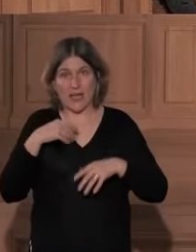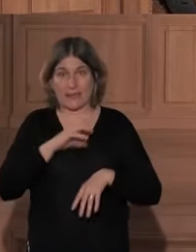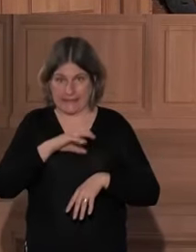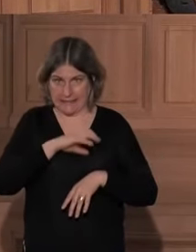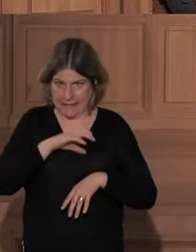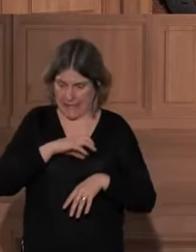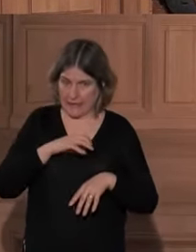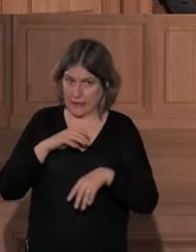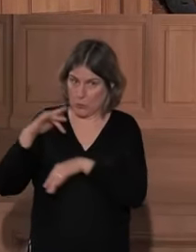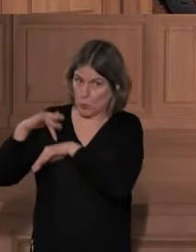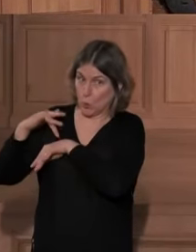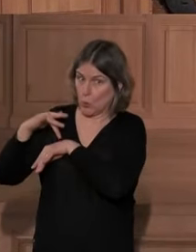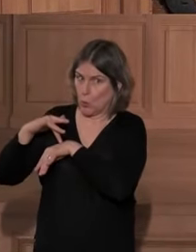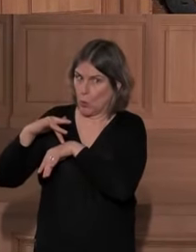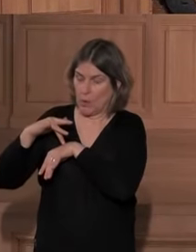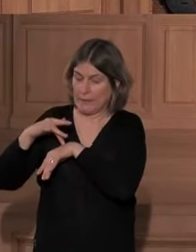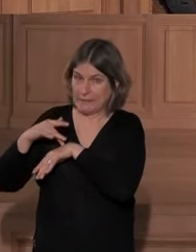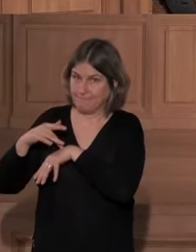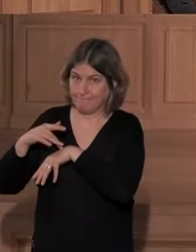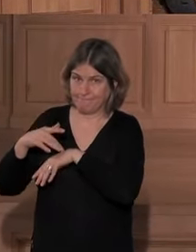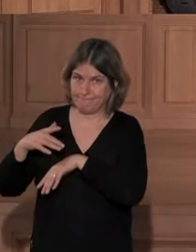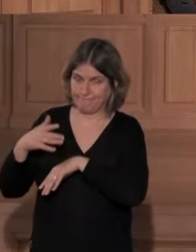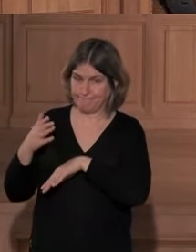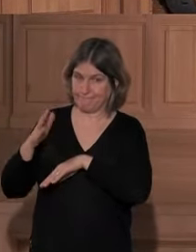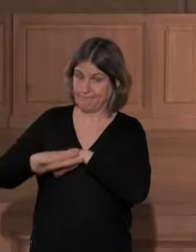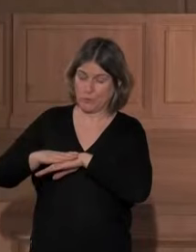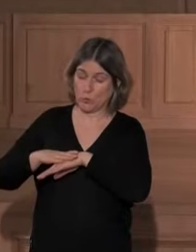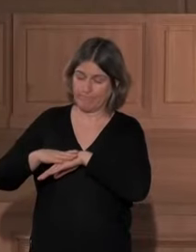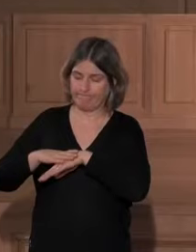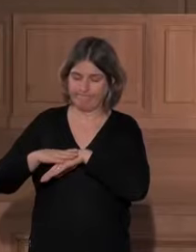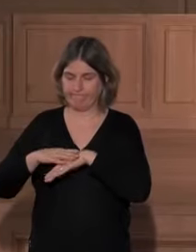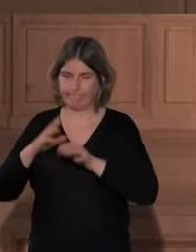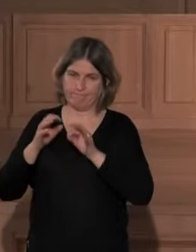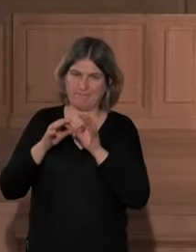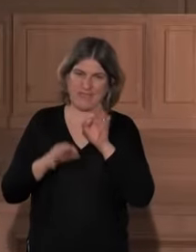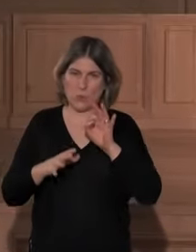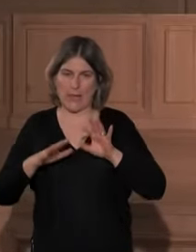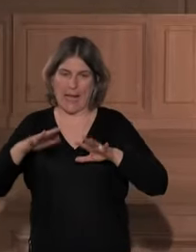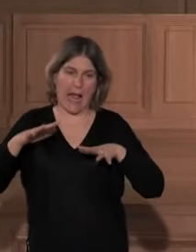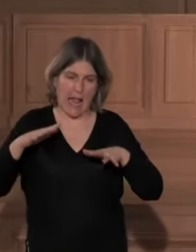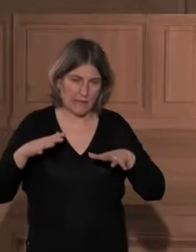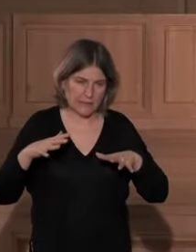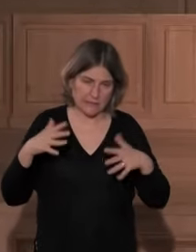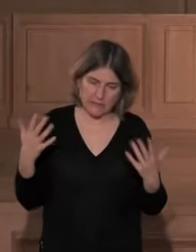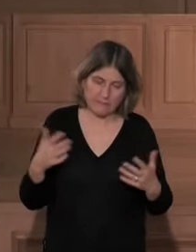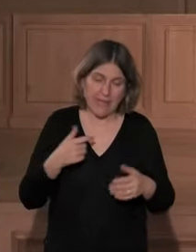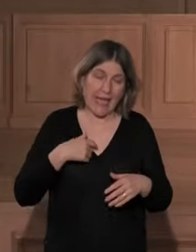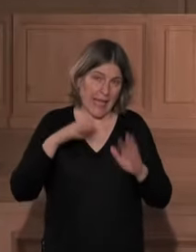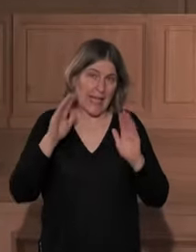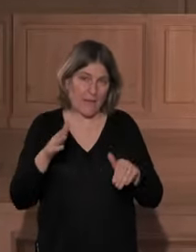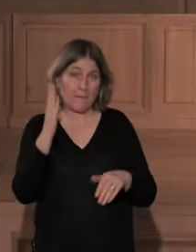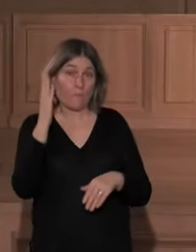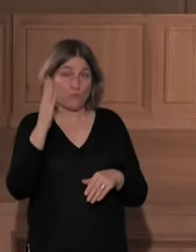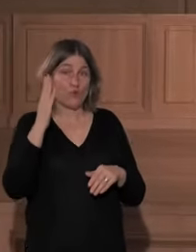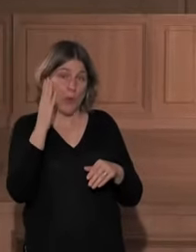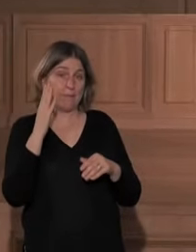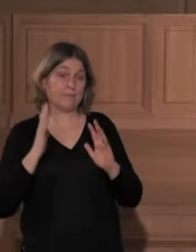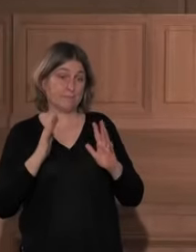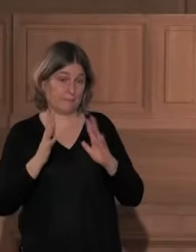évidemment, on n'a pas trop de résultats là-dedans. Mais après, c'est vrai qu'on a besoin de bénévolat, surtout dans les